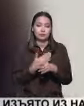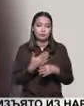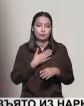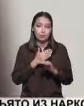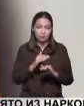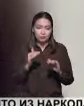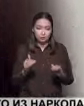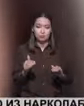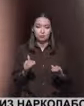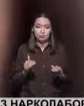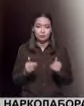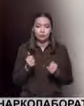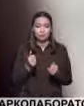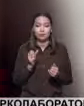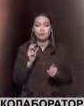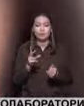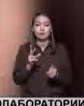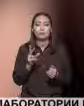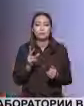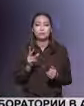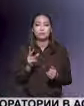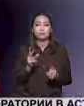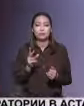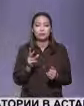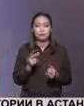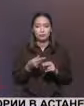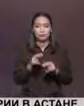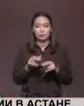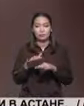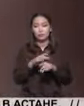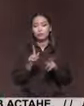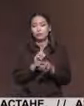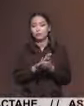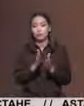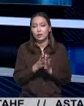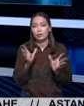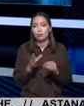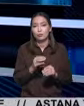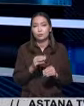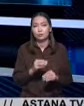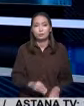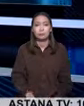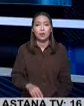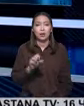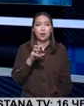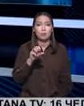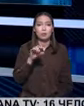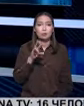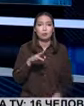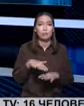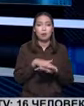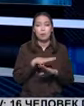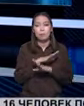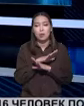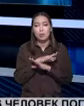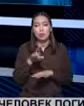детям? Как ты мог? Как ты мог довести ситуацию до такого абсурда? А в Амазонке массово